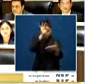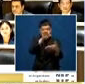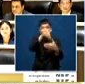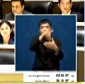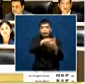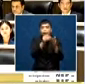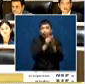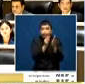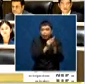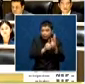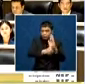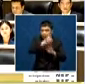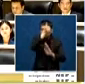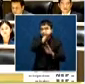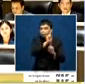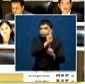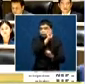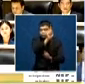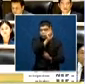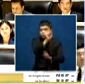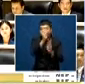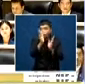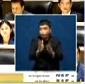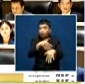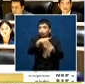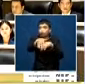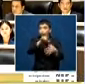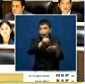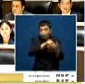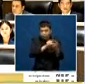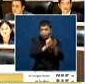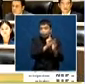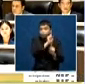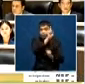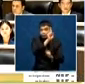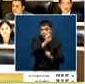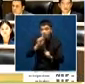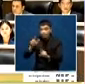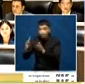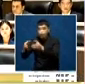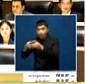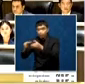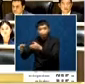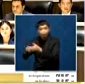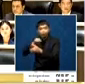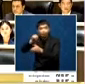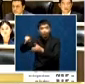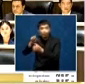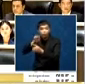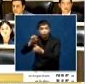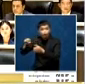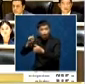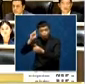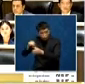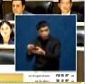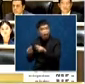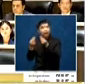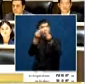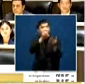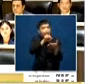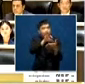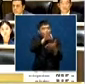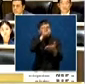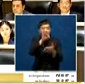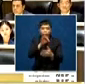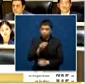นไอ้นี่ไปดูไล่ดูแล้วกันว่าลูกเขยแกเป็นอะไร ครับครับนะครับ ก็ไม่ต้องอ้างนวรัตน์อีกต่